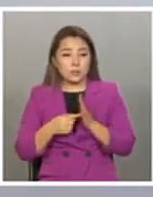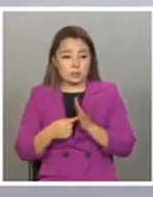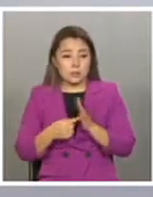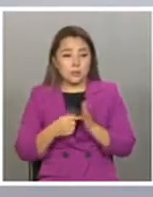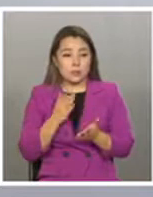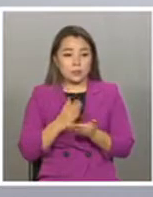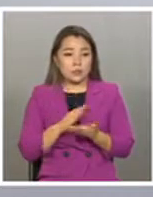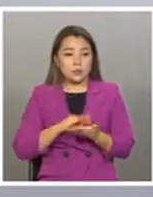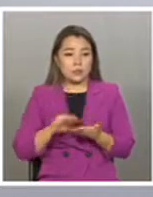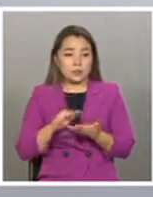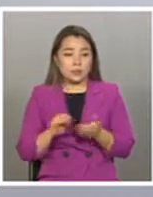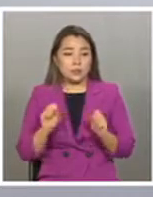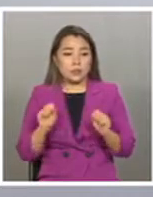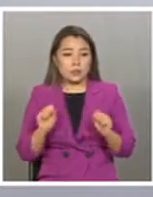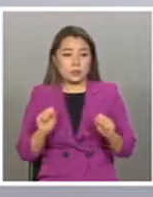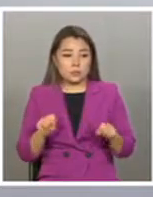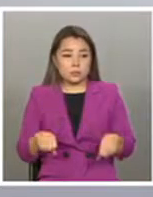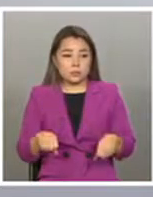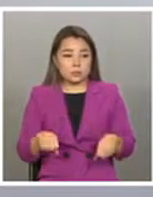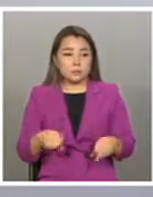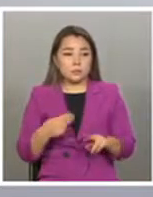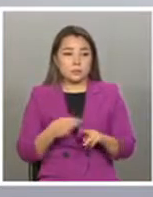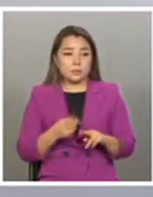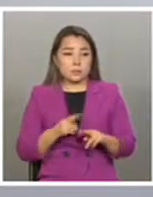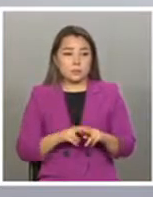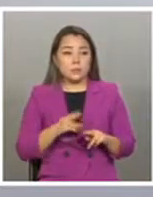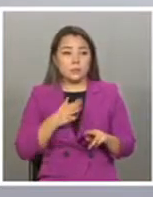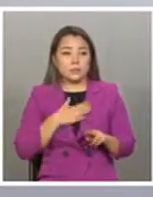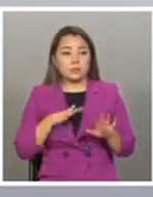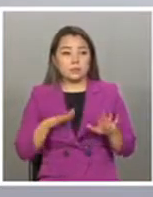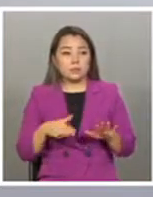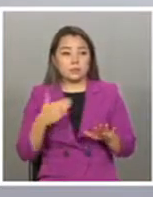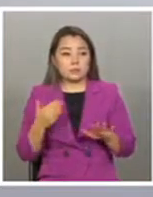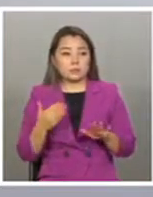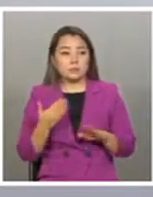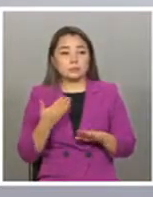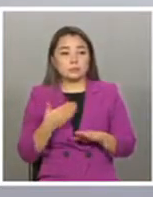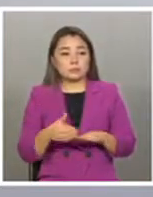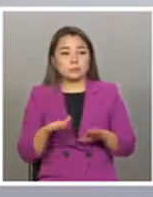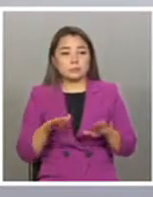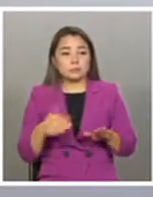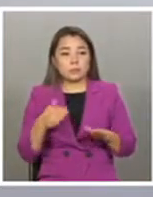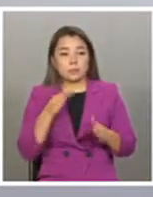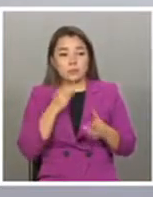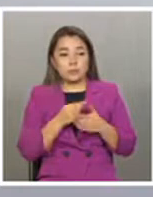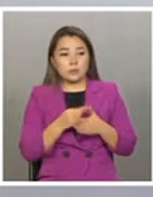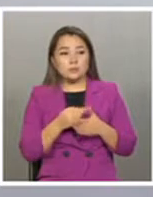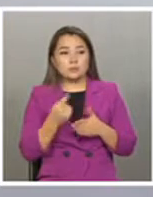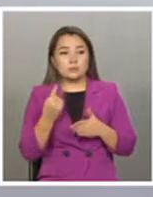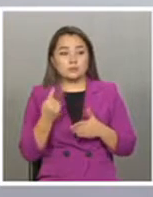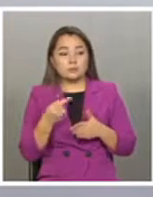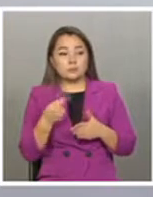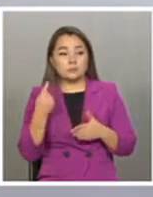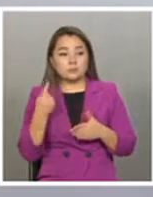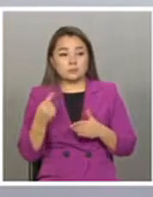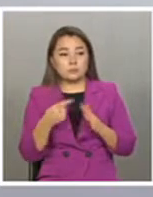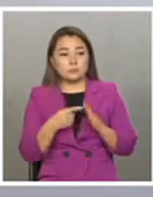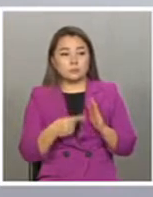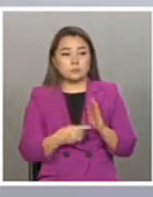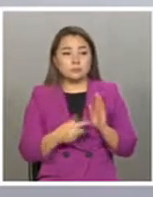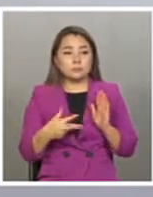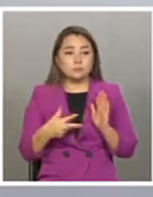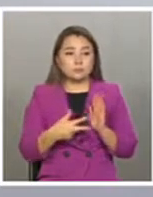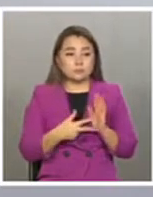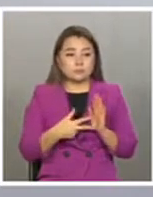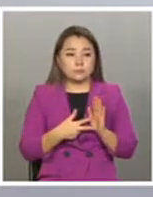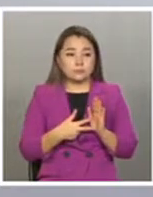ретінде жазуға болады. Енді біз бұл жердегі бөлшектің алымындағы минус 1-ді 8-ге бөлгенде біз